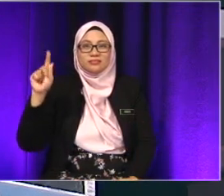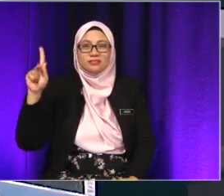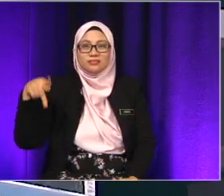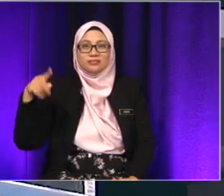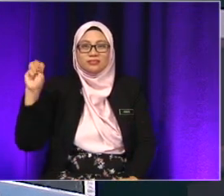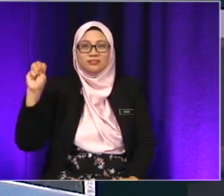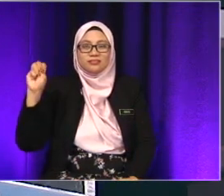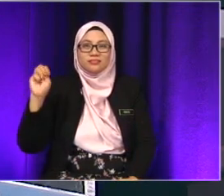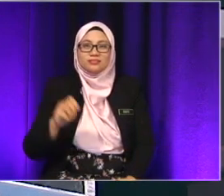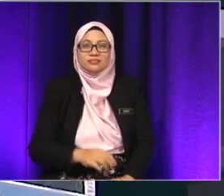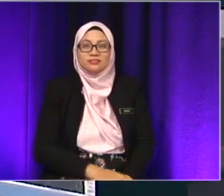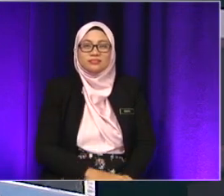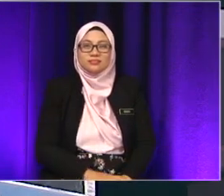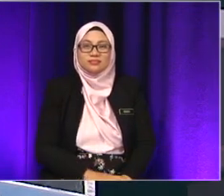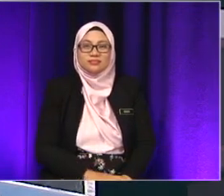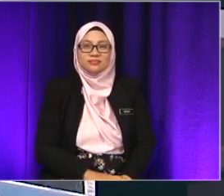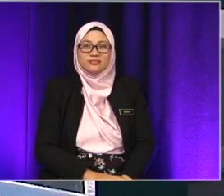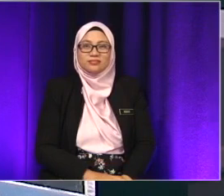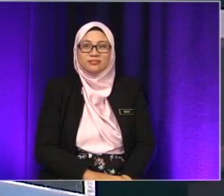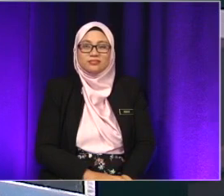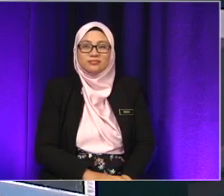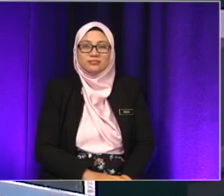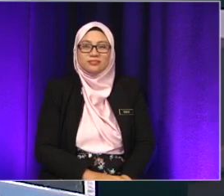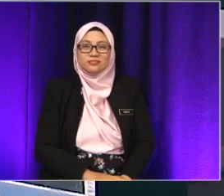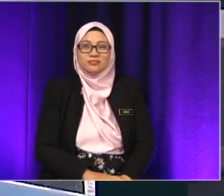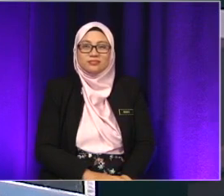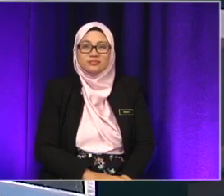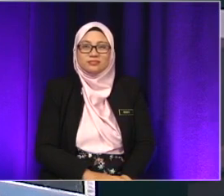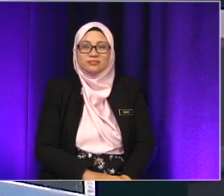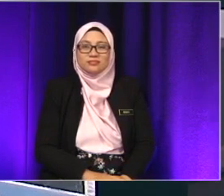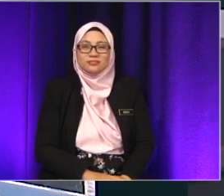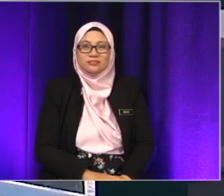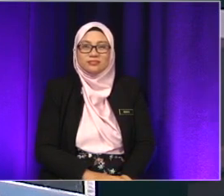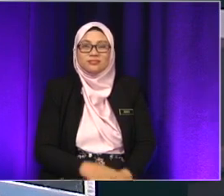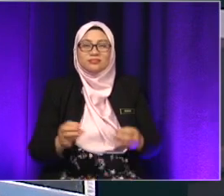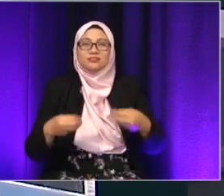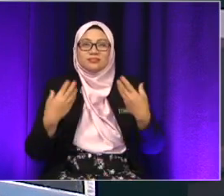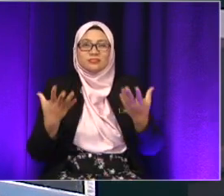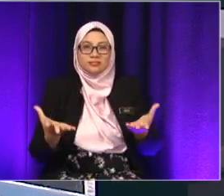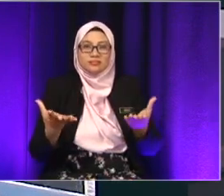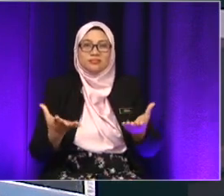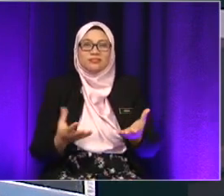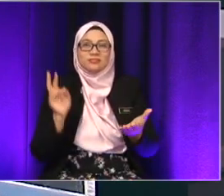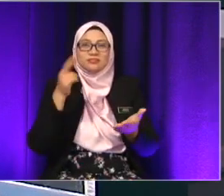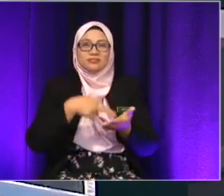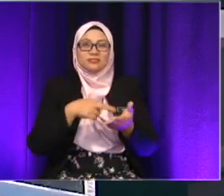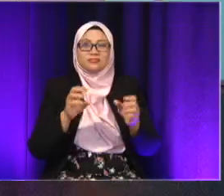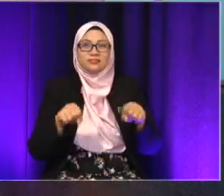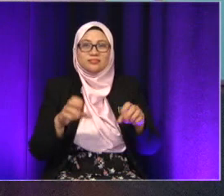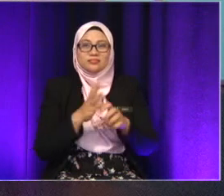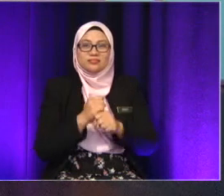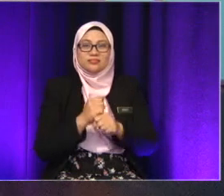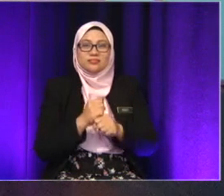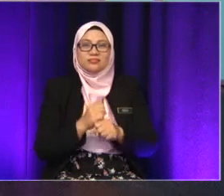sekali, Pelantar Delima KPM. Banyak sumber-sumber boleh dapati di situ insya-Allah. Boleh kita ulang